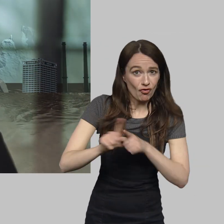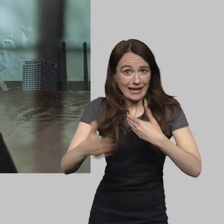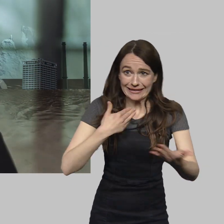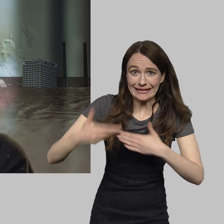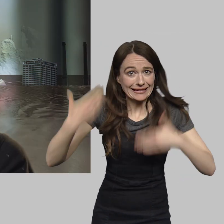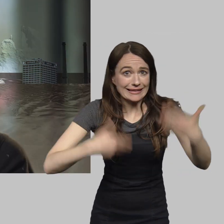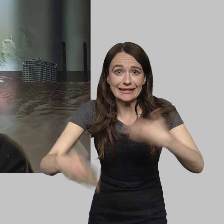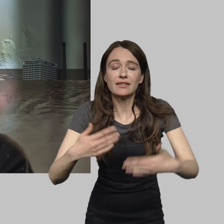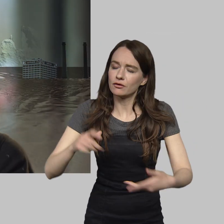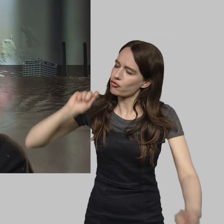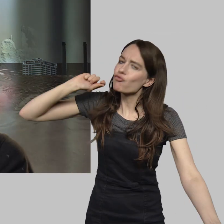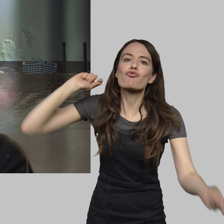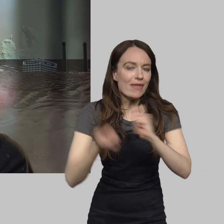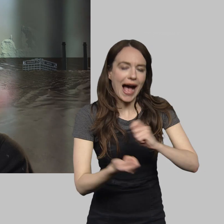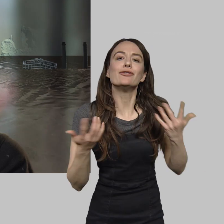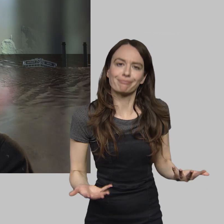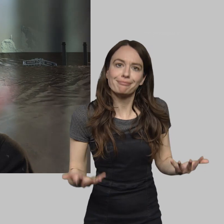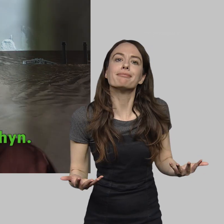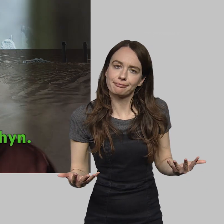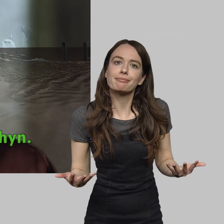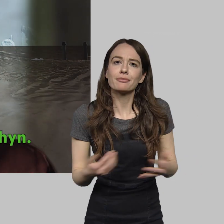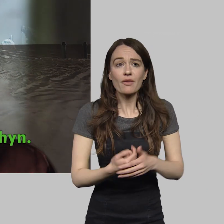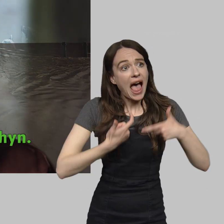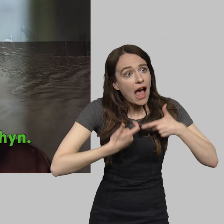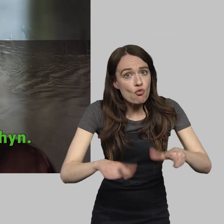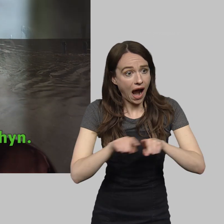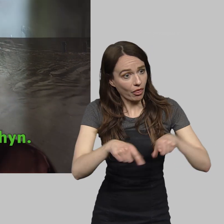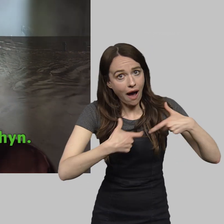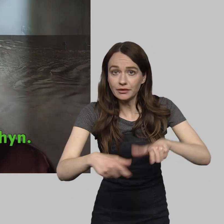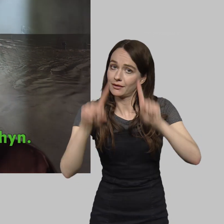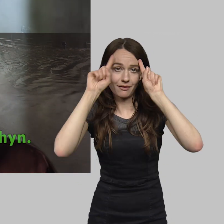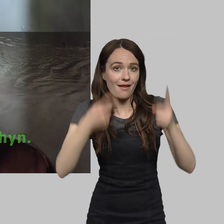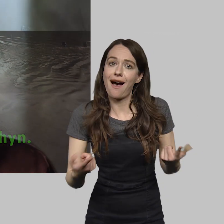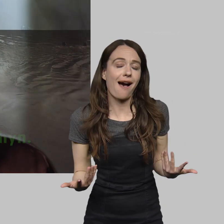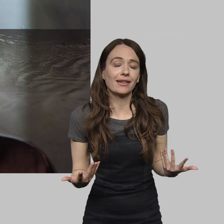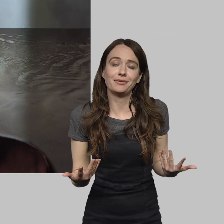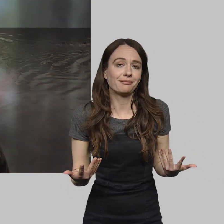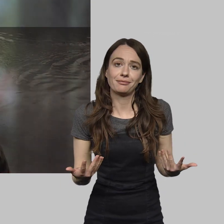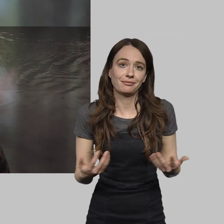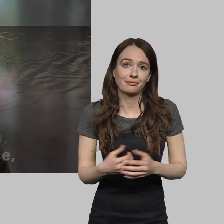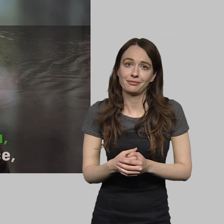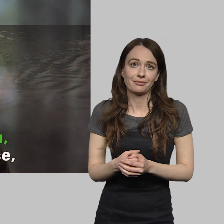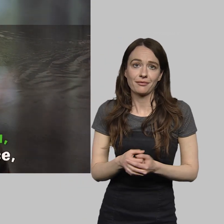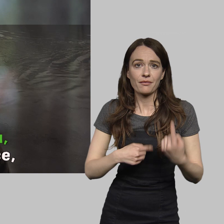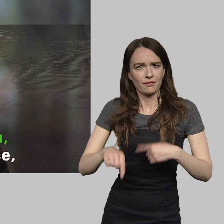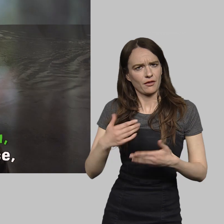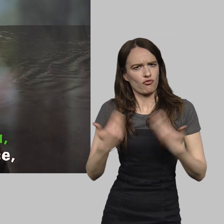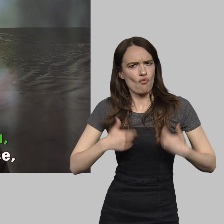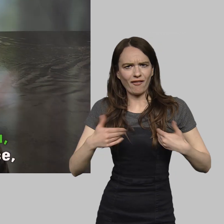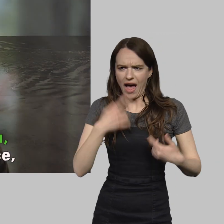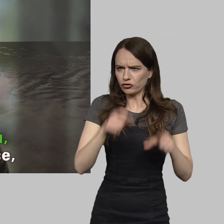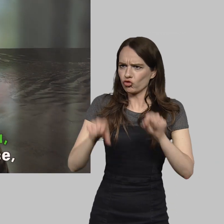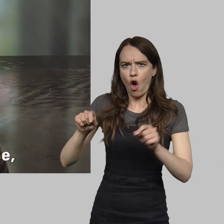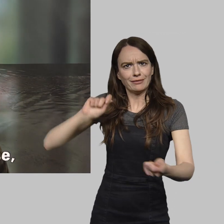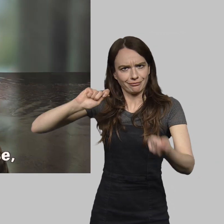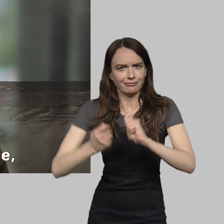deffro. Mae'n amser addo i newid. Fedrwn ni ddim gario ymlaen fel hyn. Mae gennym ni'r braint i